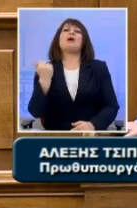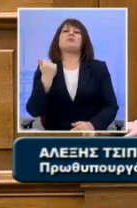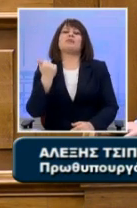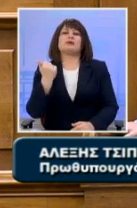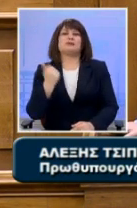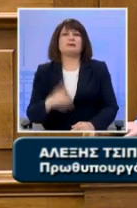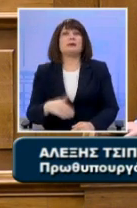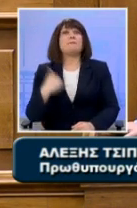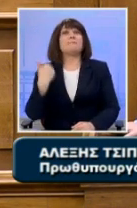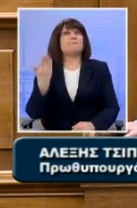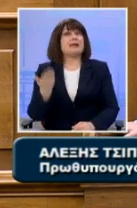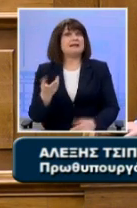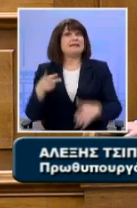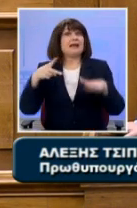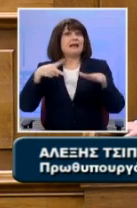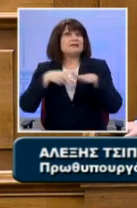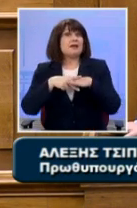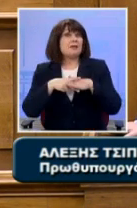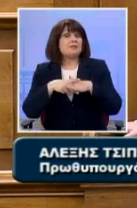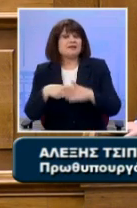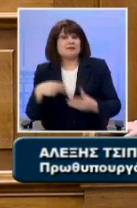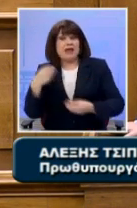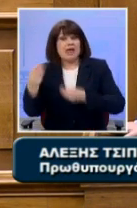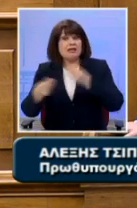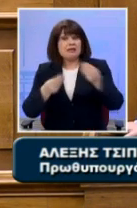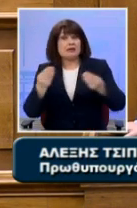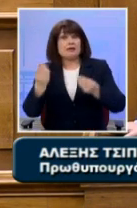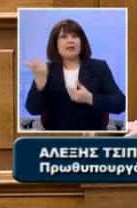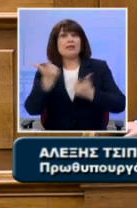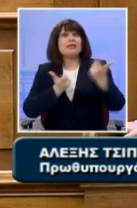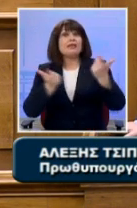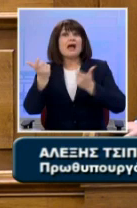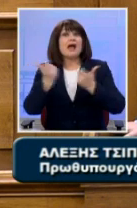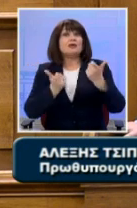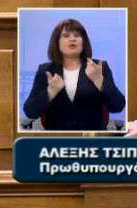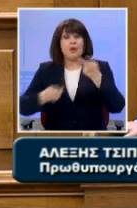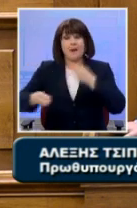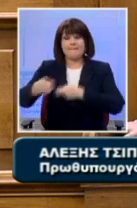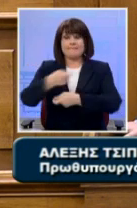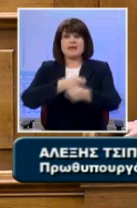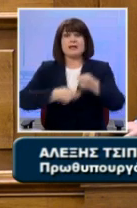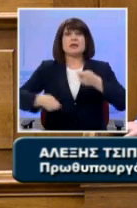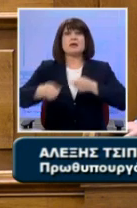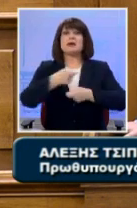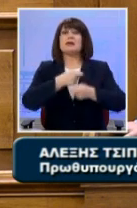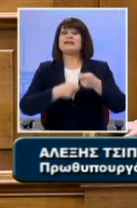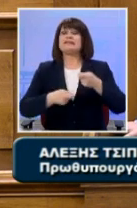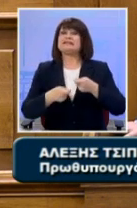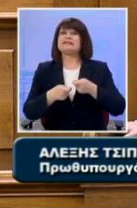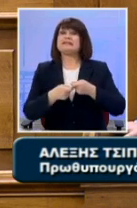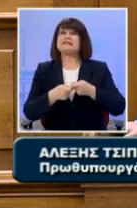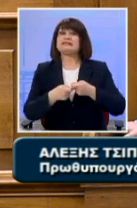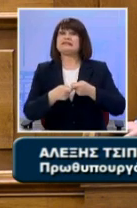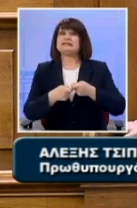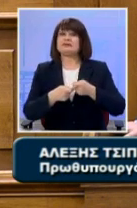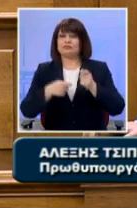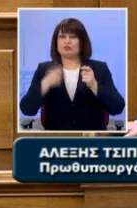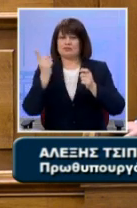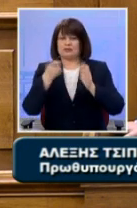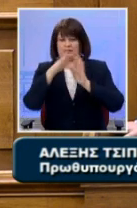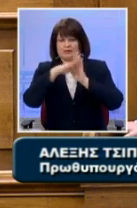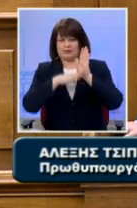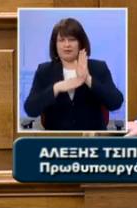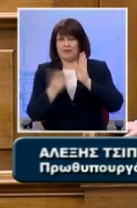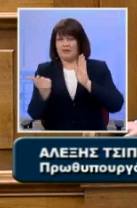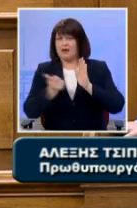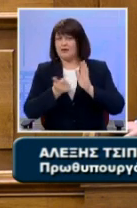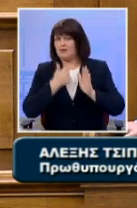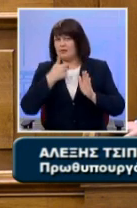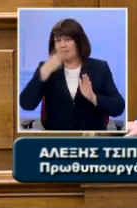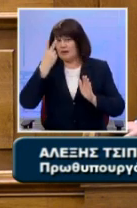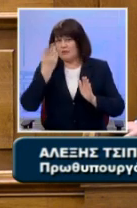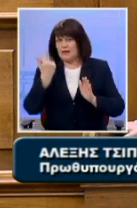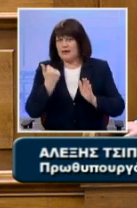συνέχισαν να δανειοδοτούν επιχειρήσεις στα μέσα ενημέρωσης που δεν πληρούσαν τα κριτήρια δανειοδότησης.